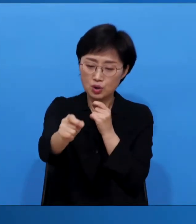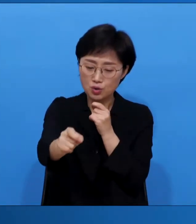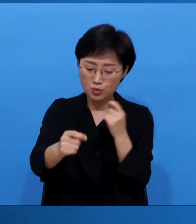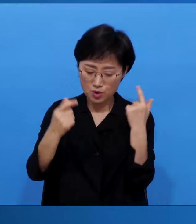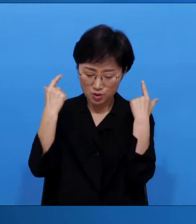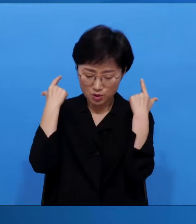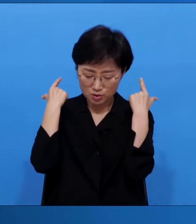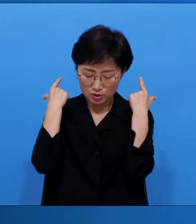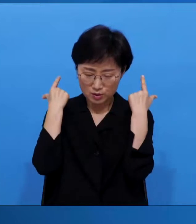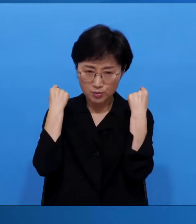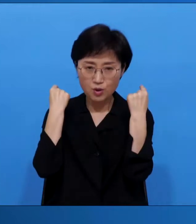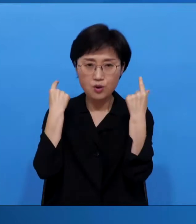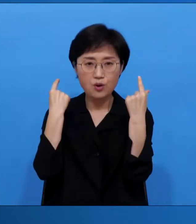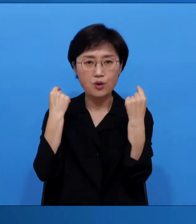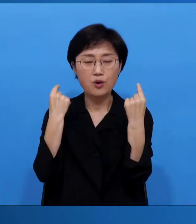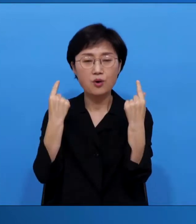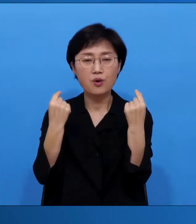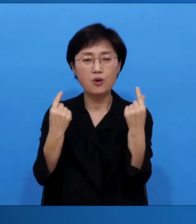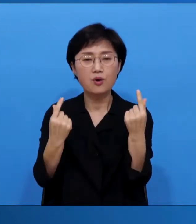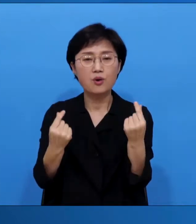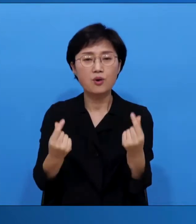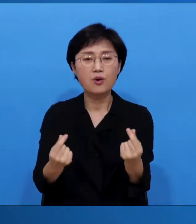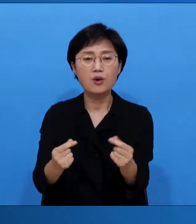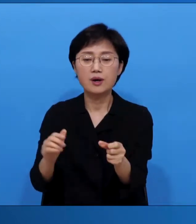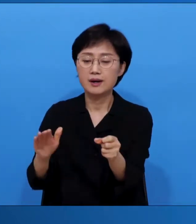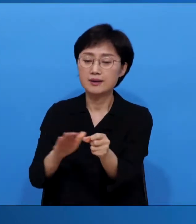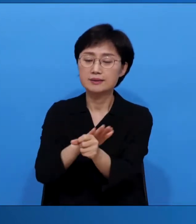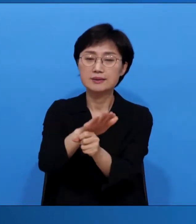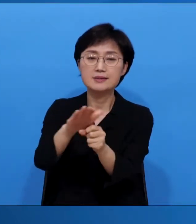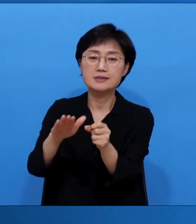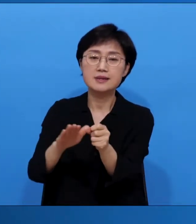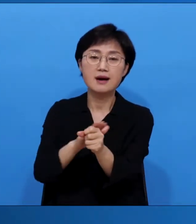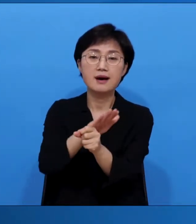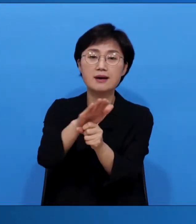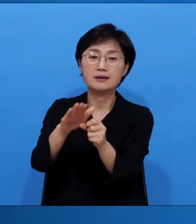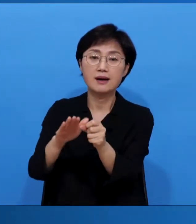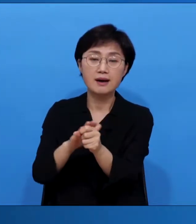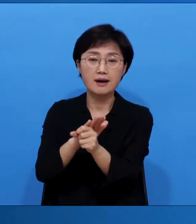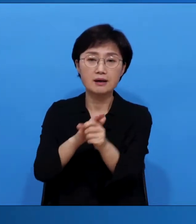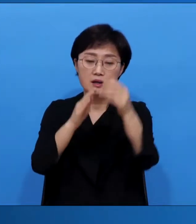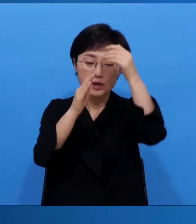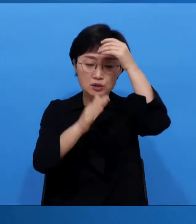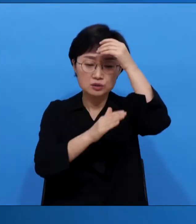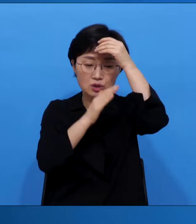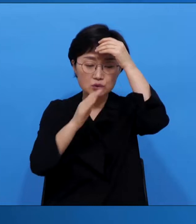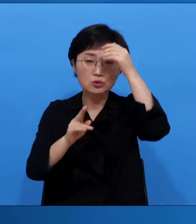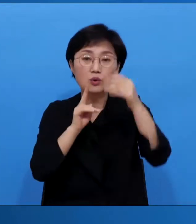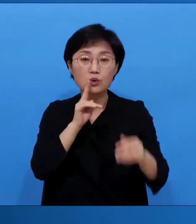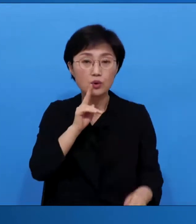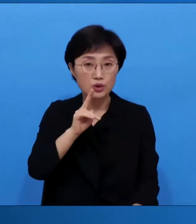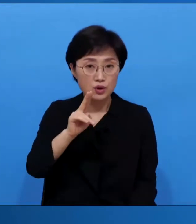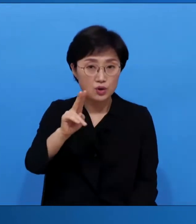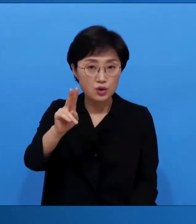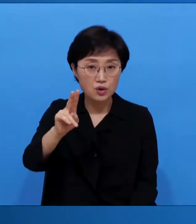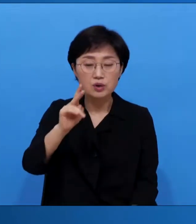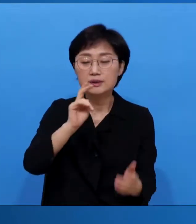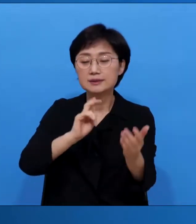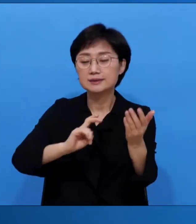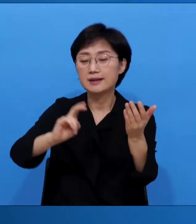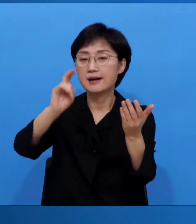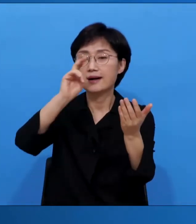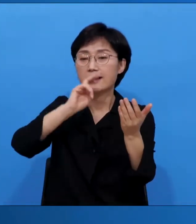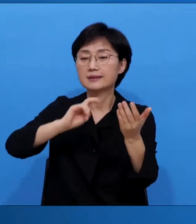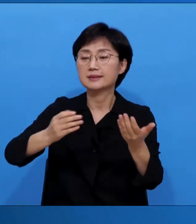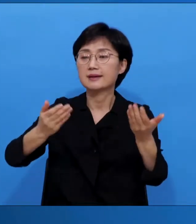못하네. 영원히 변치 않는 사랑 성도여